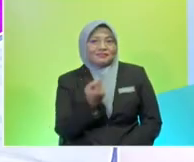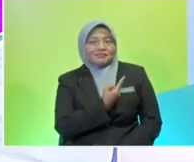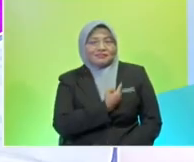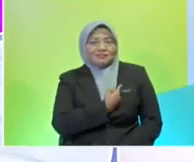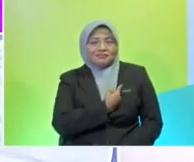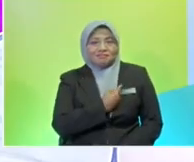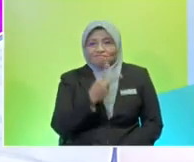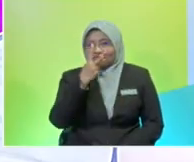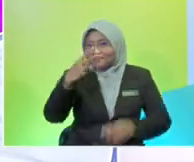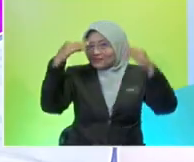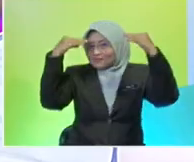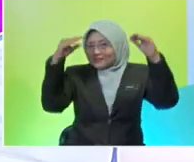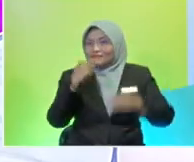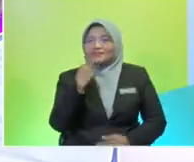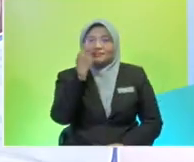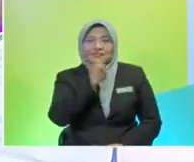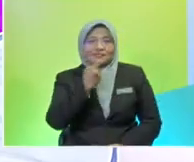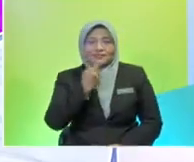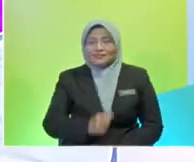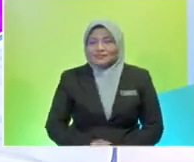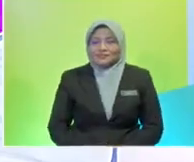ibu kita hari ini cuma kita tengok